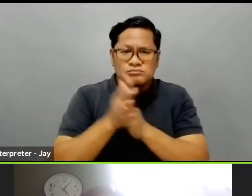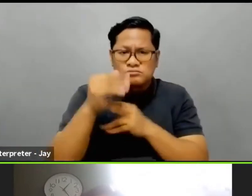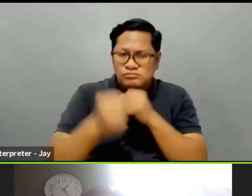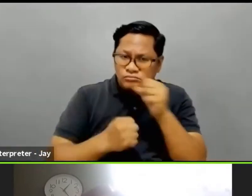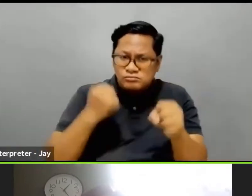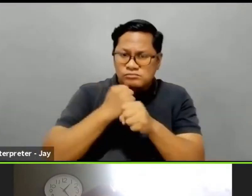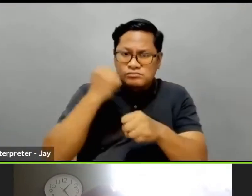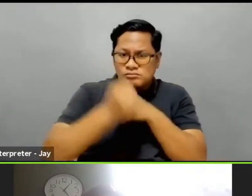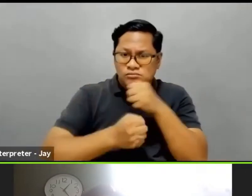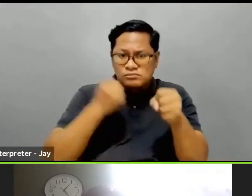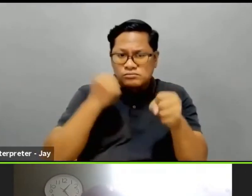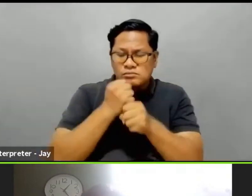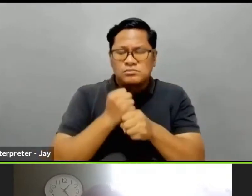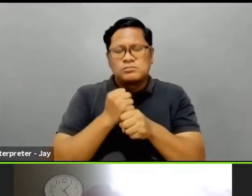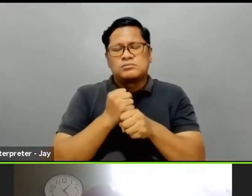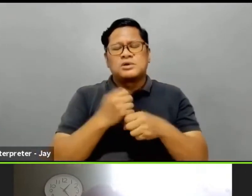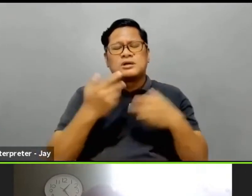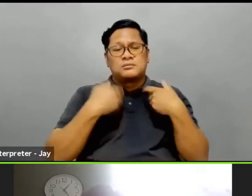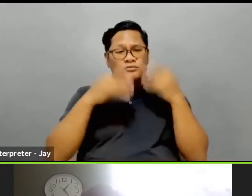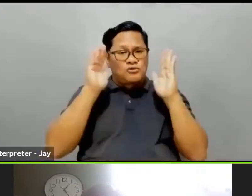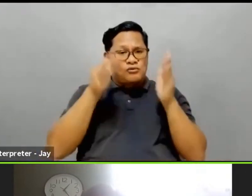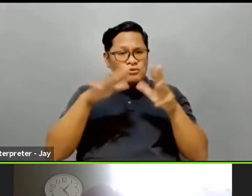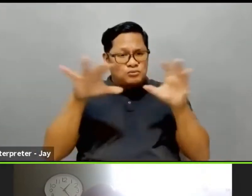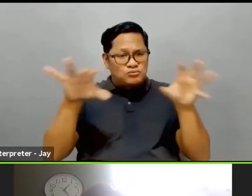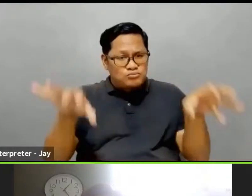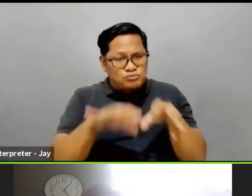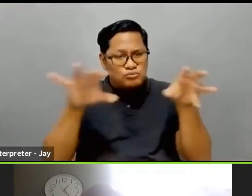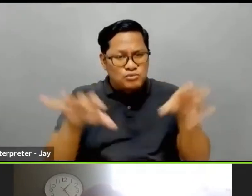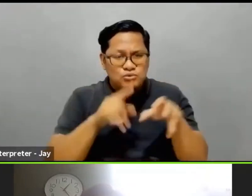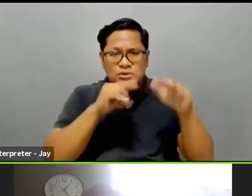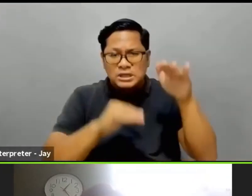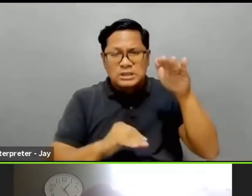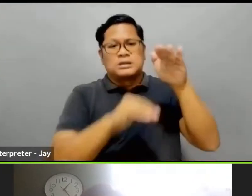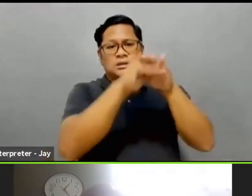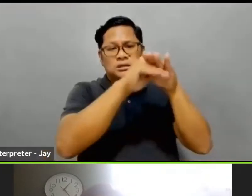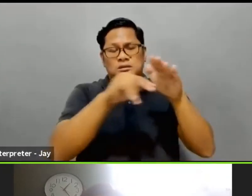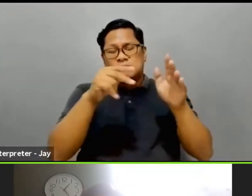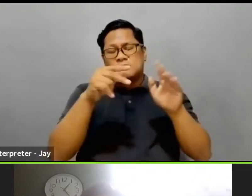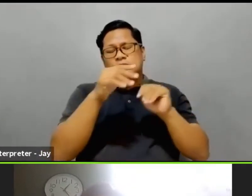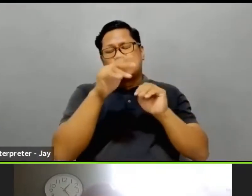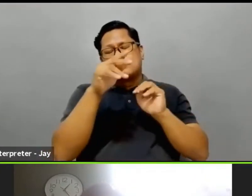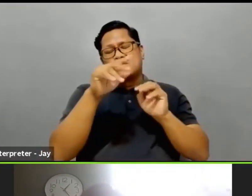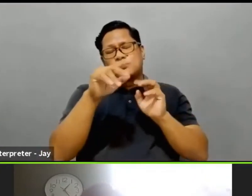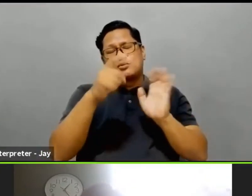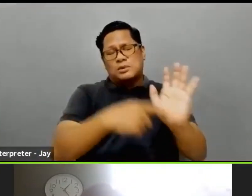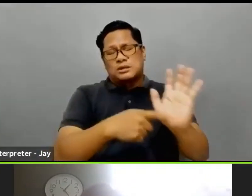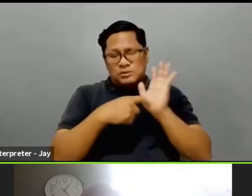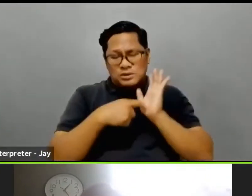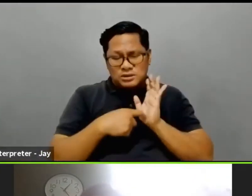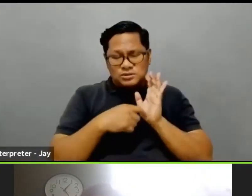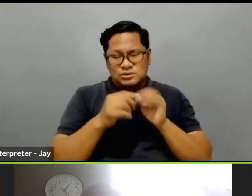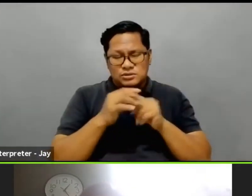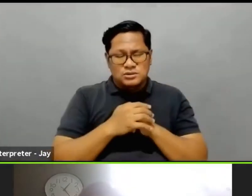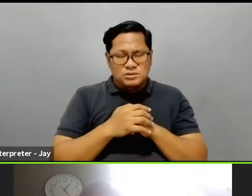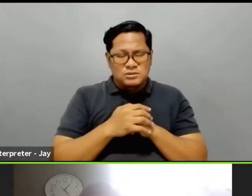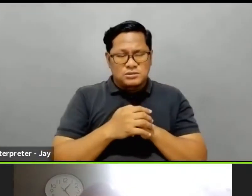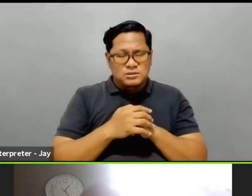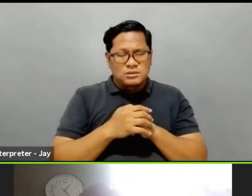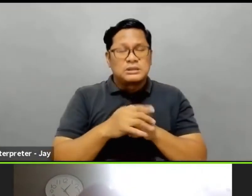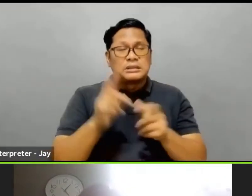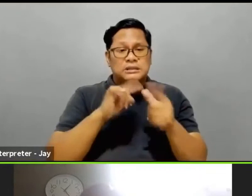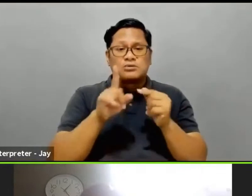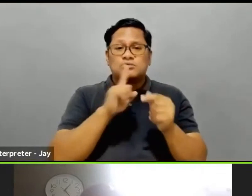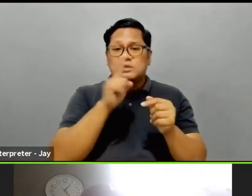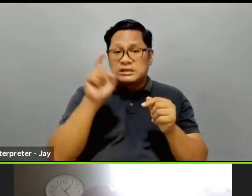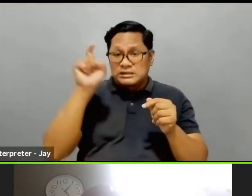maraming pag-aaral yan para maabot nila yung mga qualifications. And then all of a sudden, instead na ma-promote sila